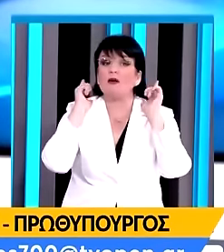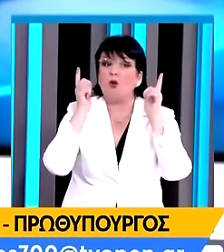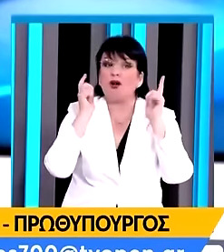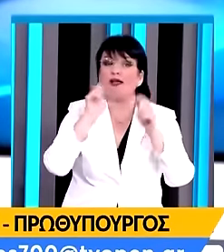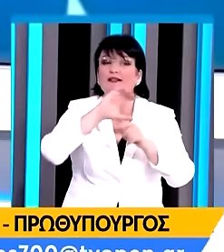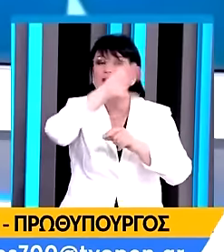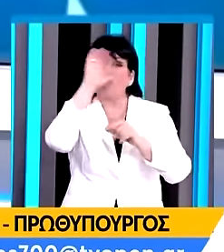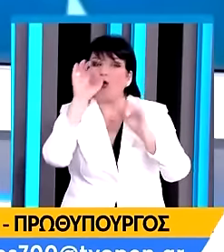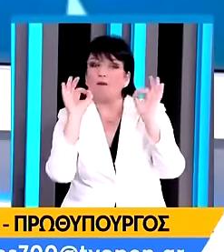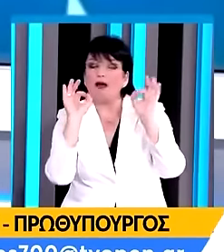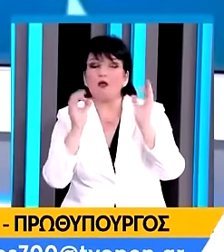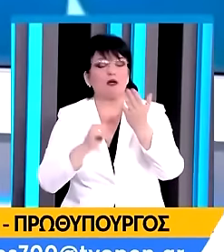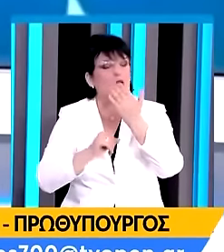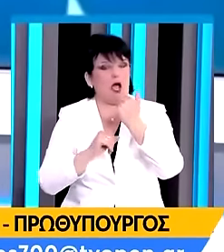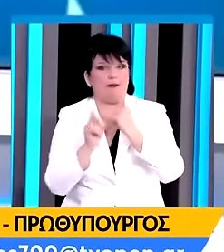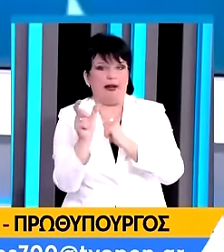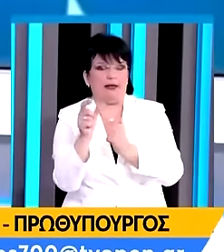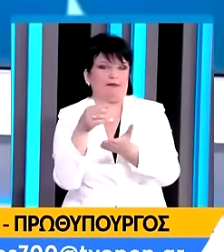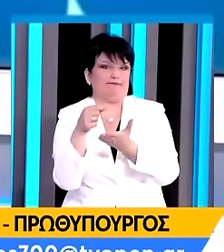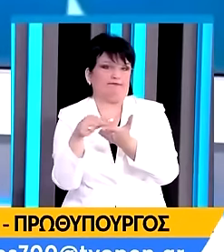πρέπει να καταλάβουν και